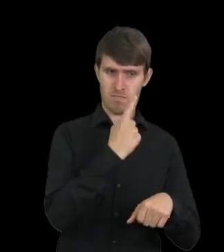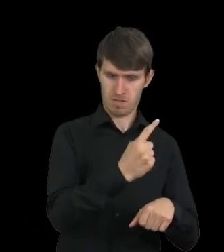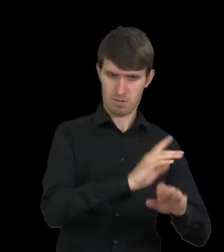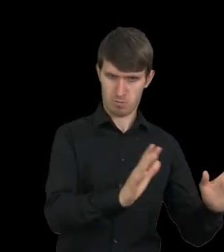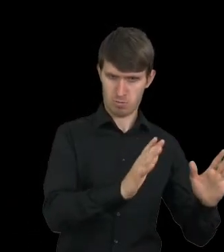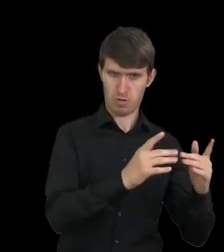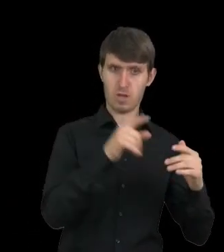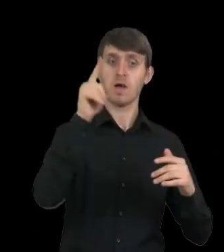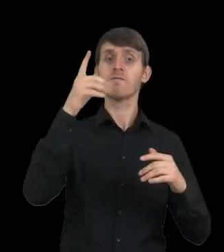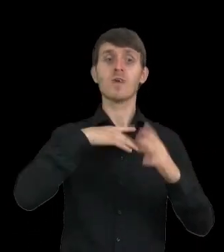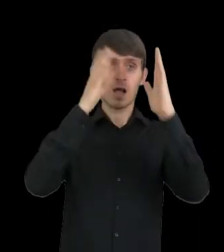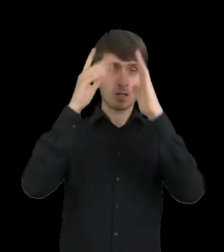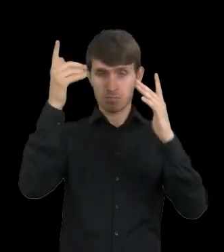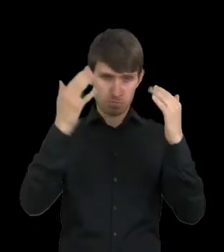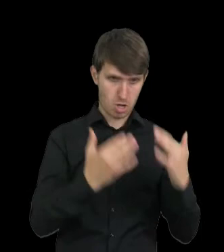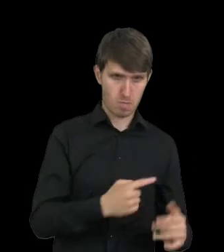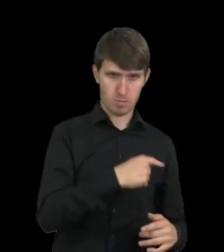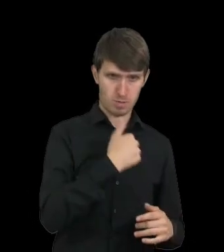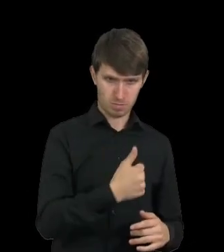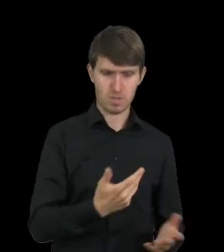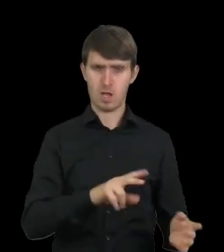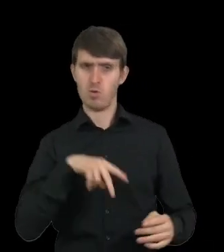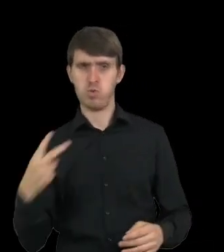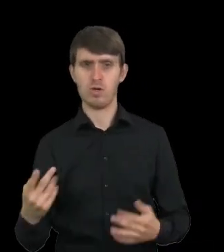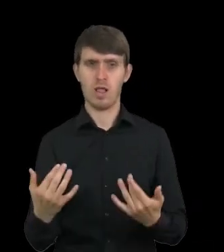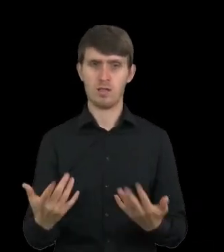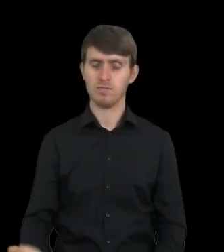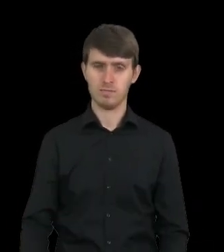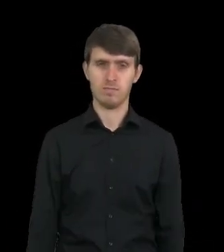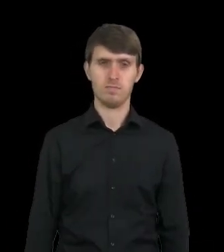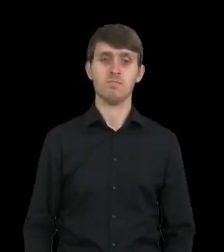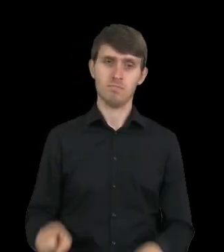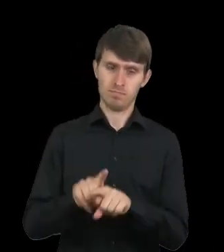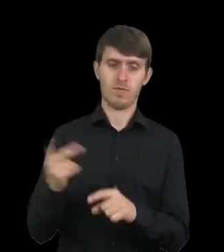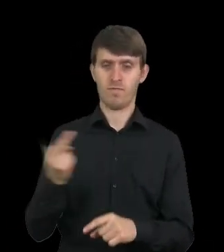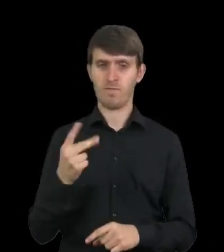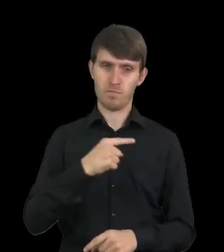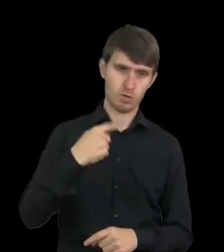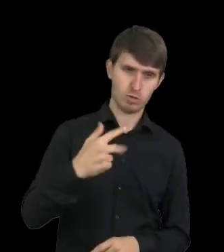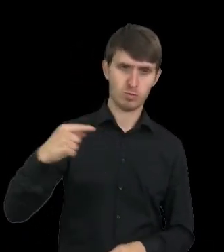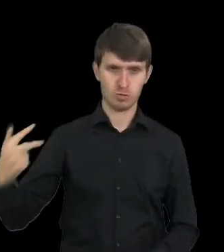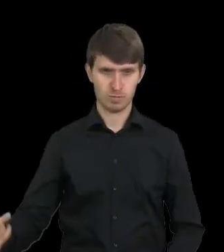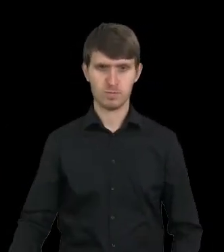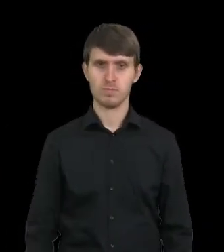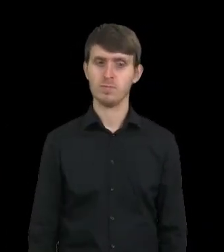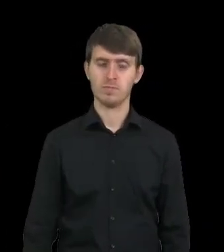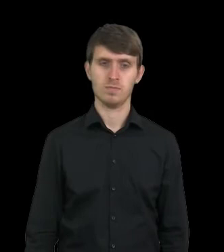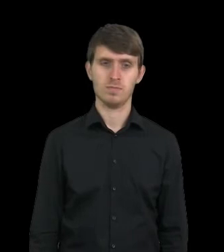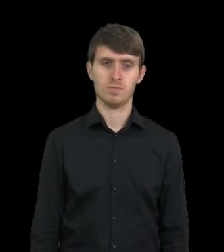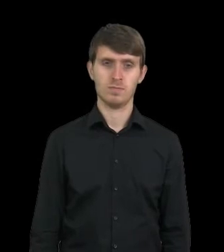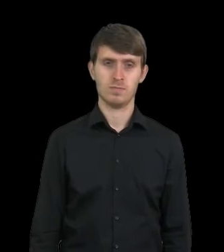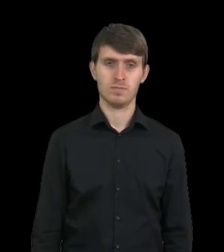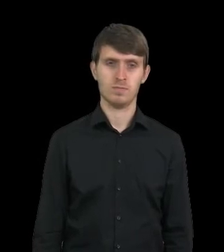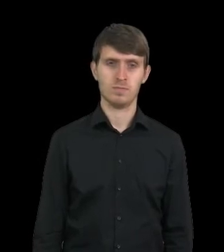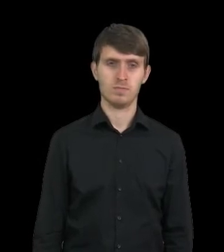To jedno rozwiązanie naszego równania z wartością bezwzględną. A jakie jest drugie? Tu też odejmujemy 3 od